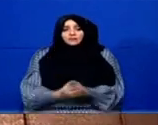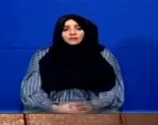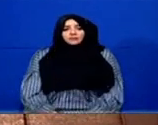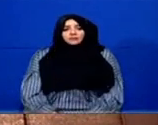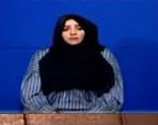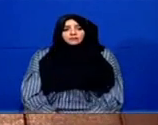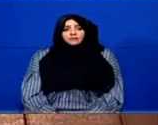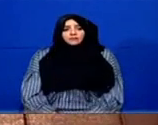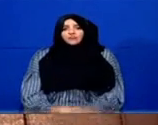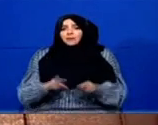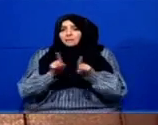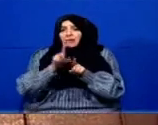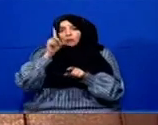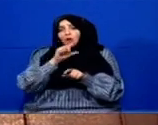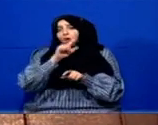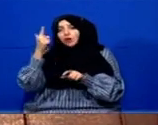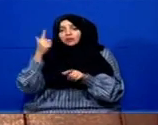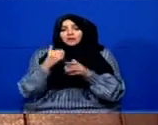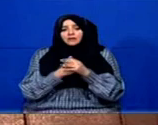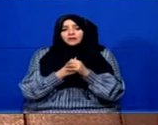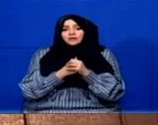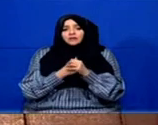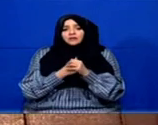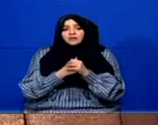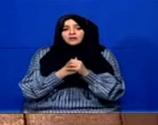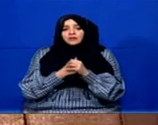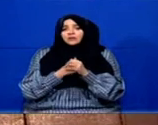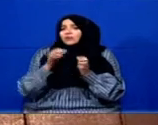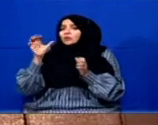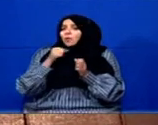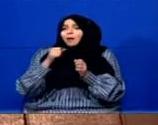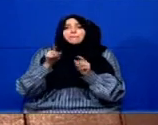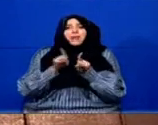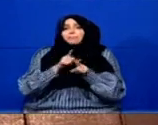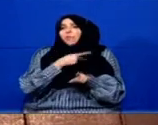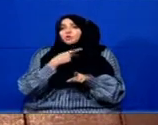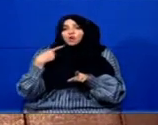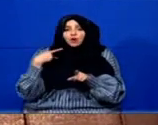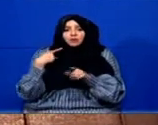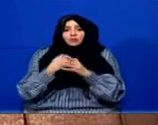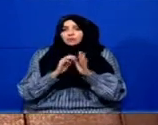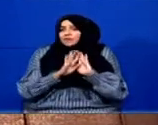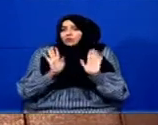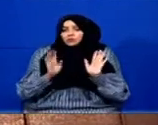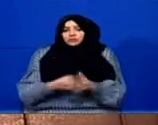وعندها حق واحده حر انها تاخذ هذه فقط